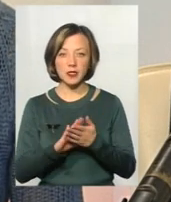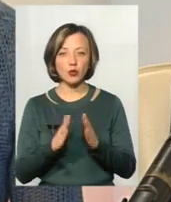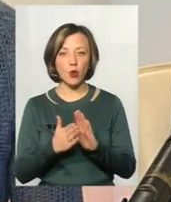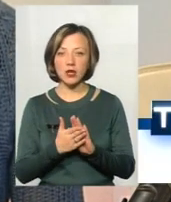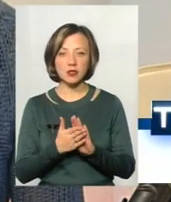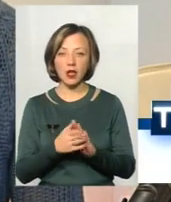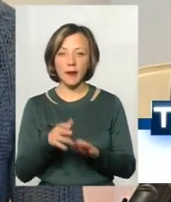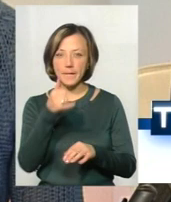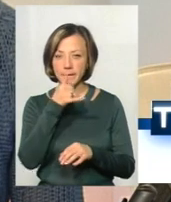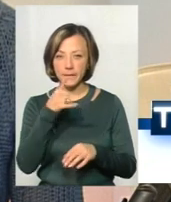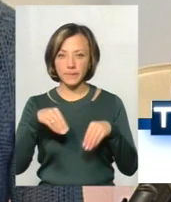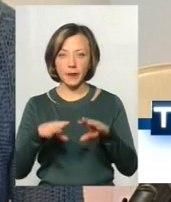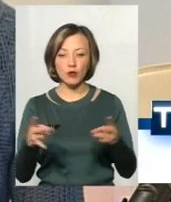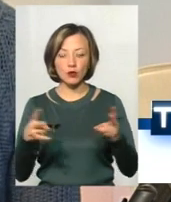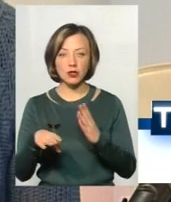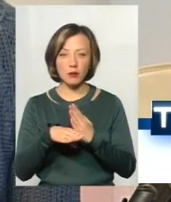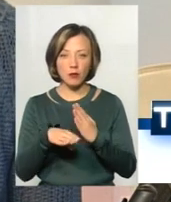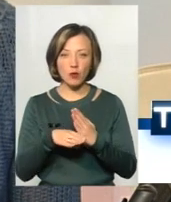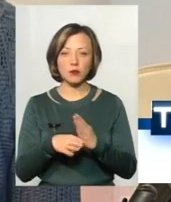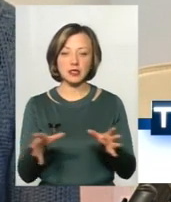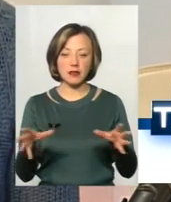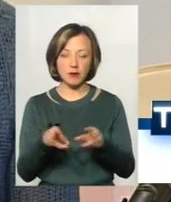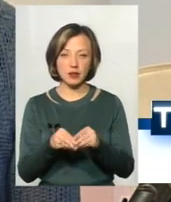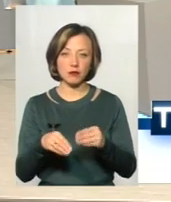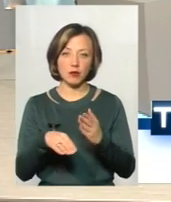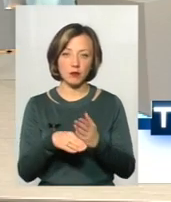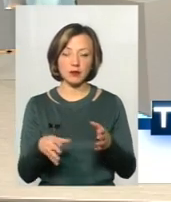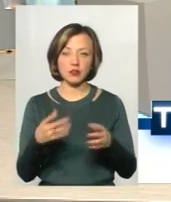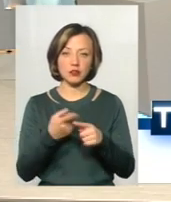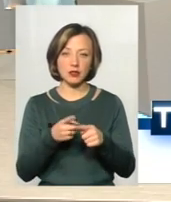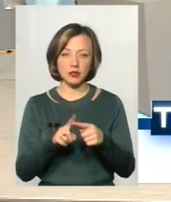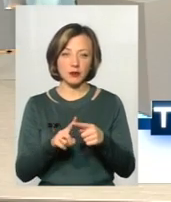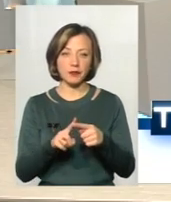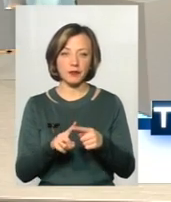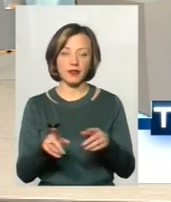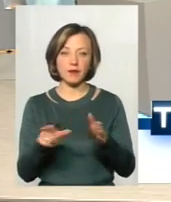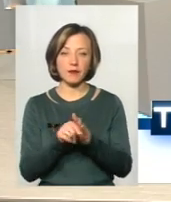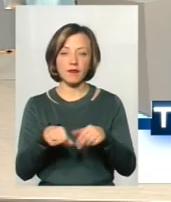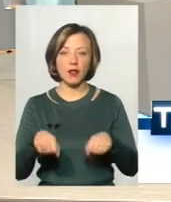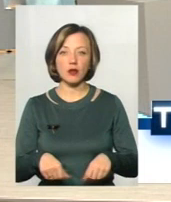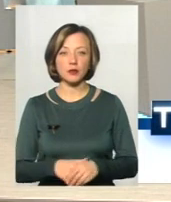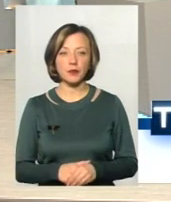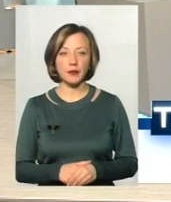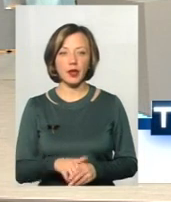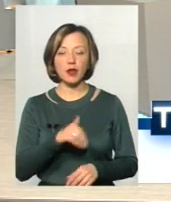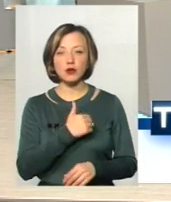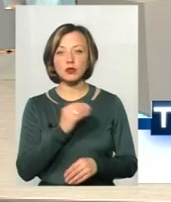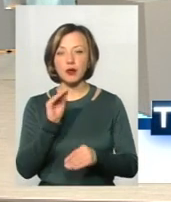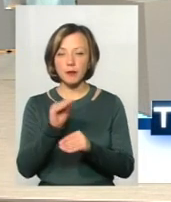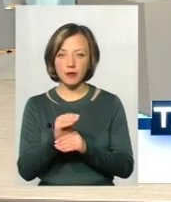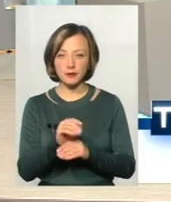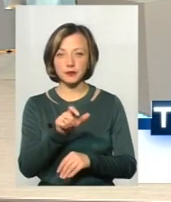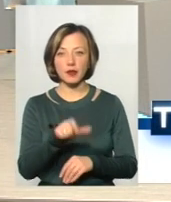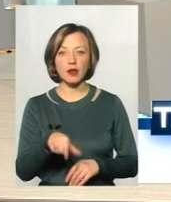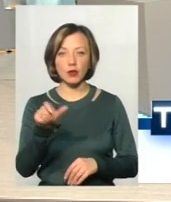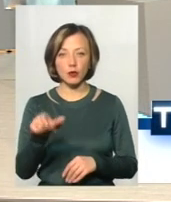не решается, нужна помощь, нужна совместная помощь вместе с владою. Можна я ще скажу? Так. Я хочу сказати, люди,